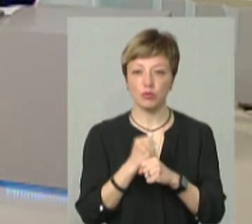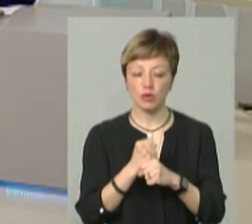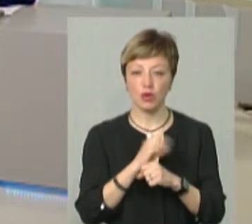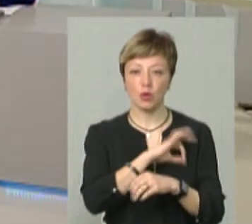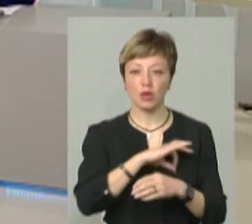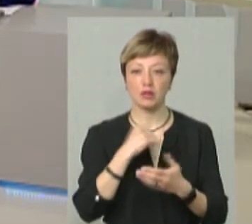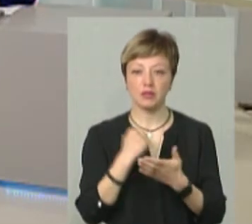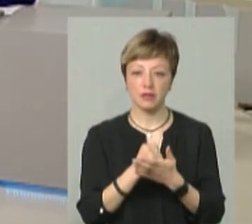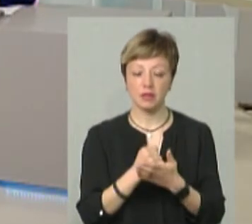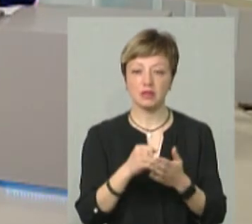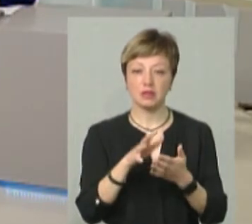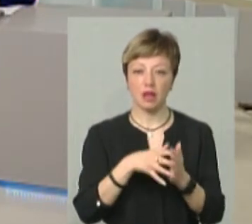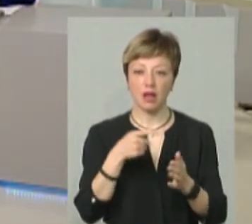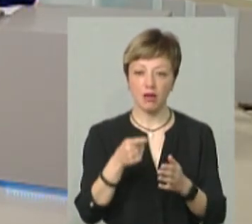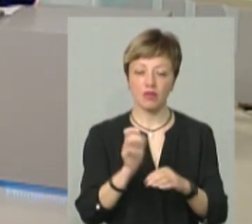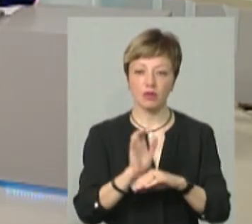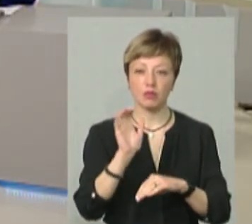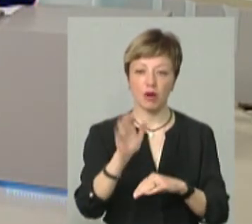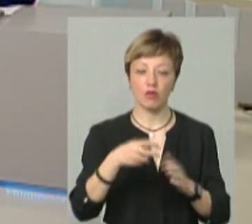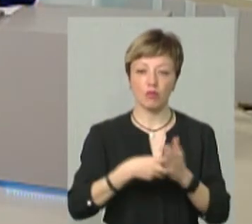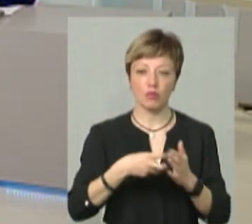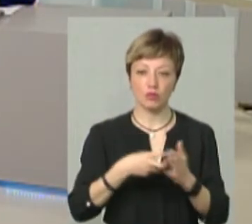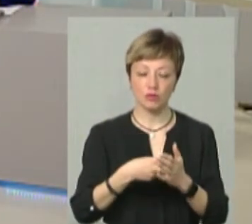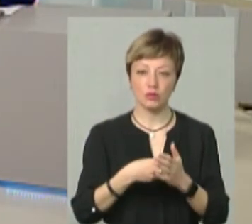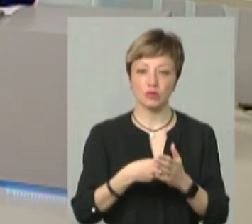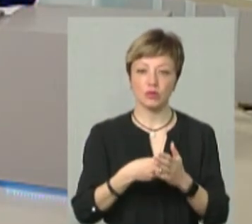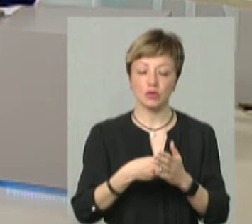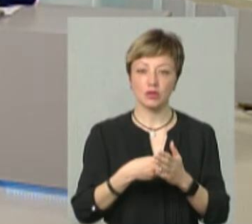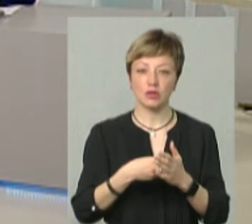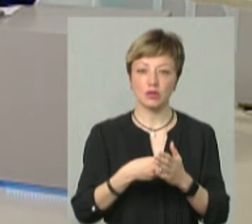нотаріально завірити цю заяву і відправити поштовим зв'язком з,